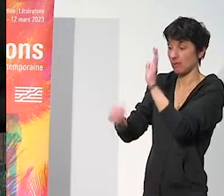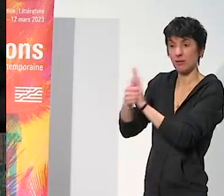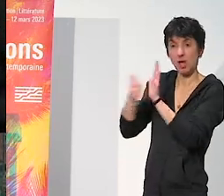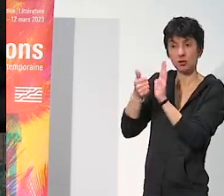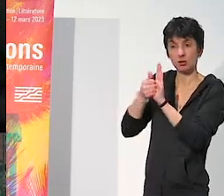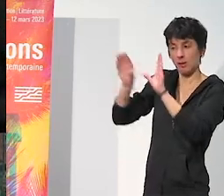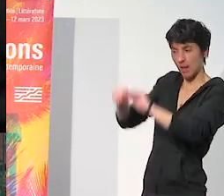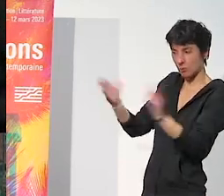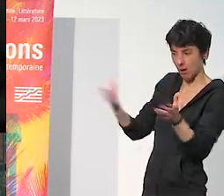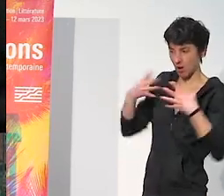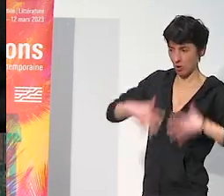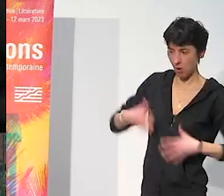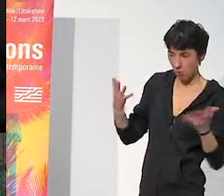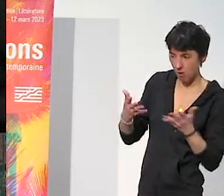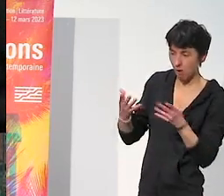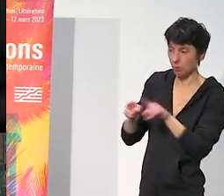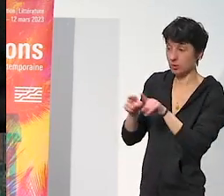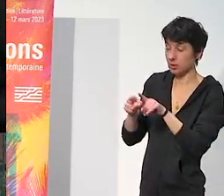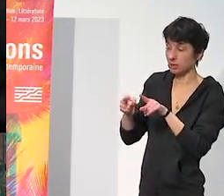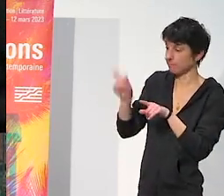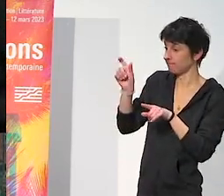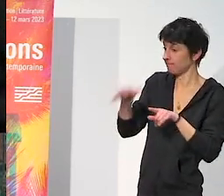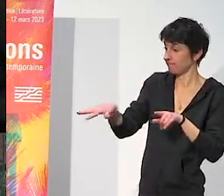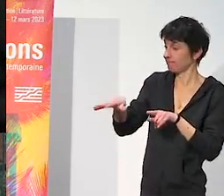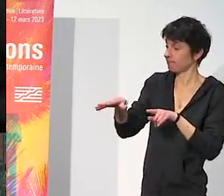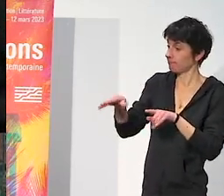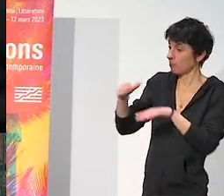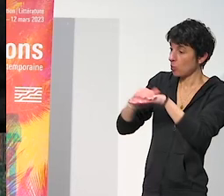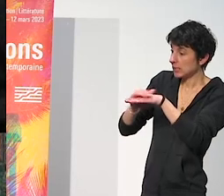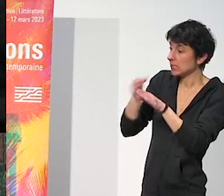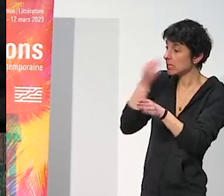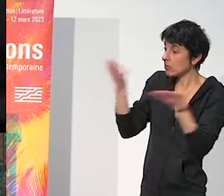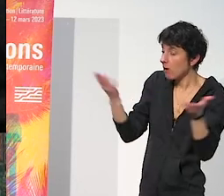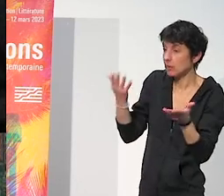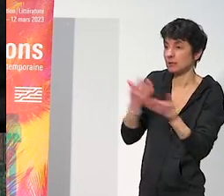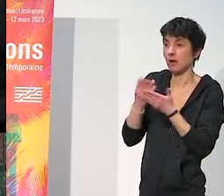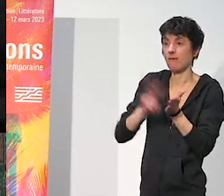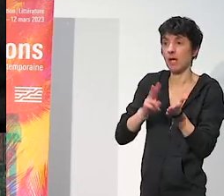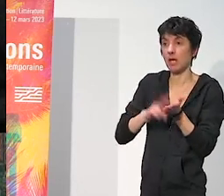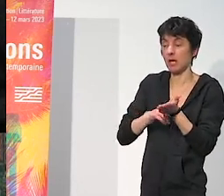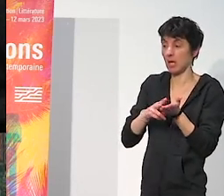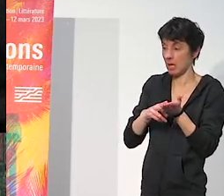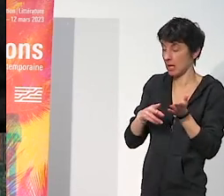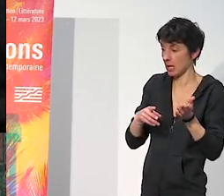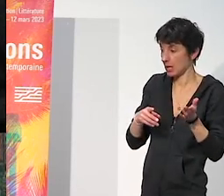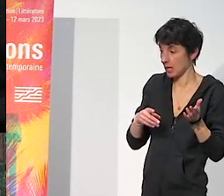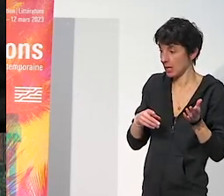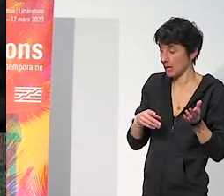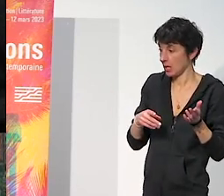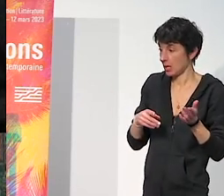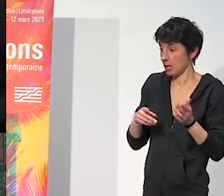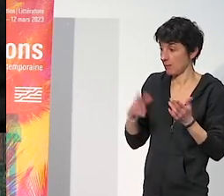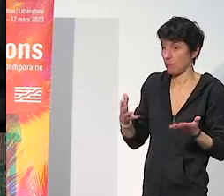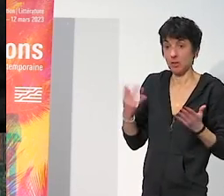place, c'est leur corps, c'est ce qu'ils et elles disent. Moi, il y a vraiment des choses que je n'arrive plus à lire, vraiment plus à lire